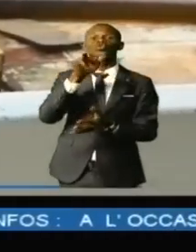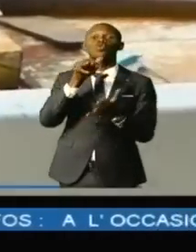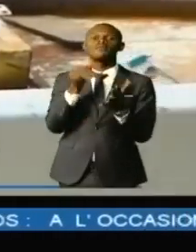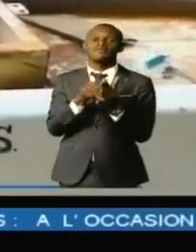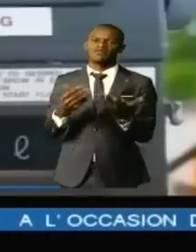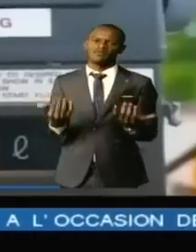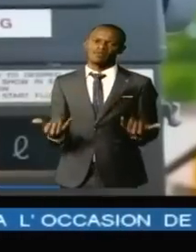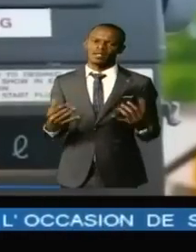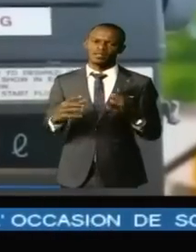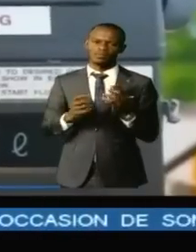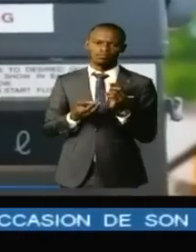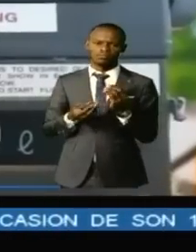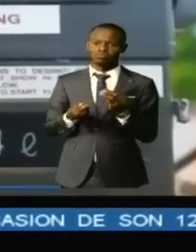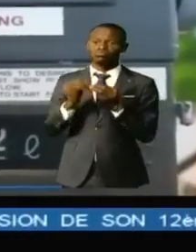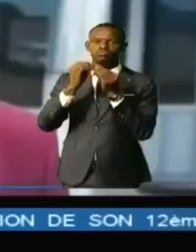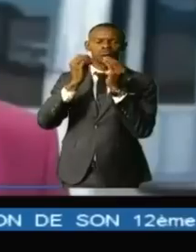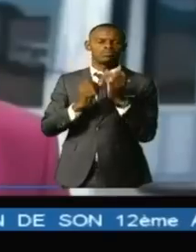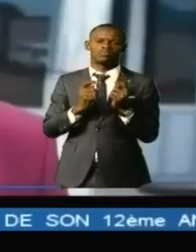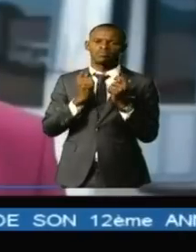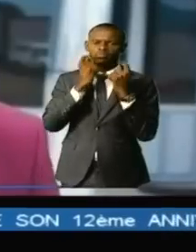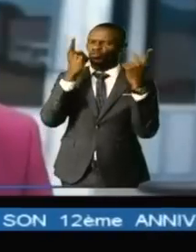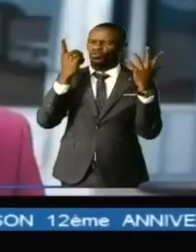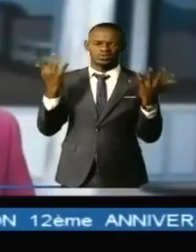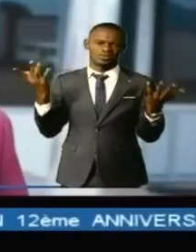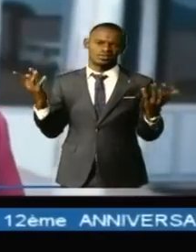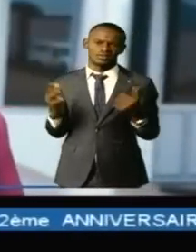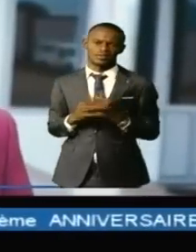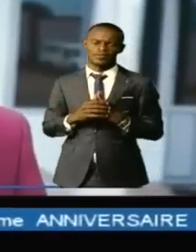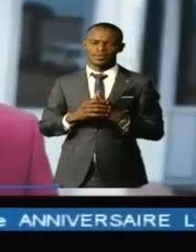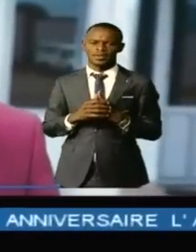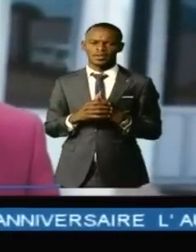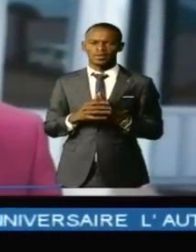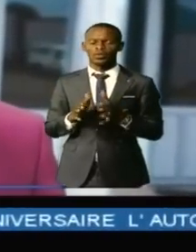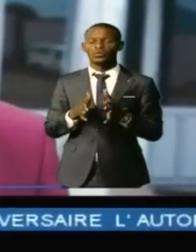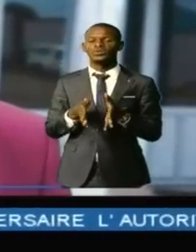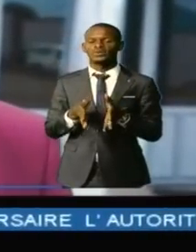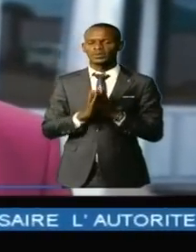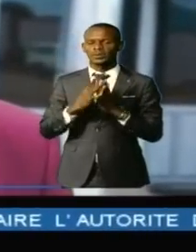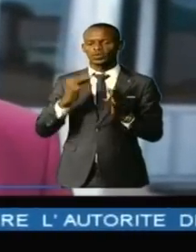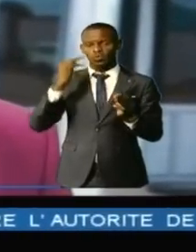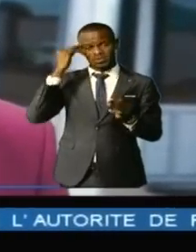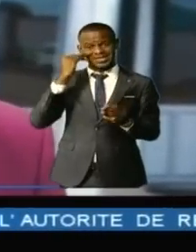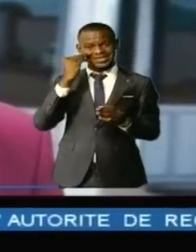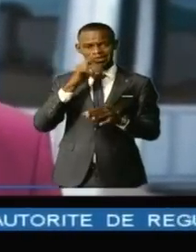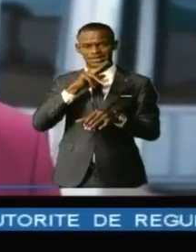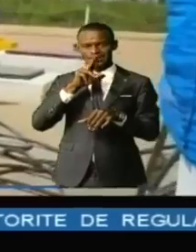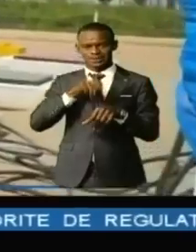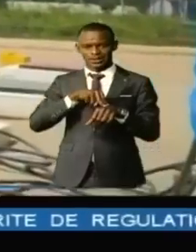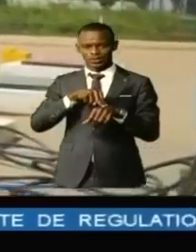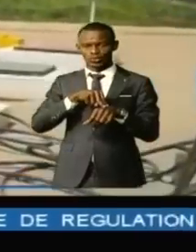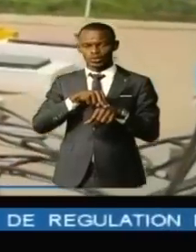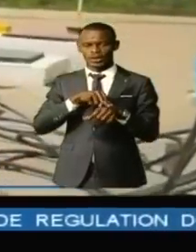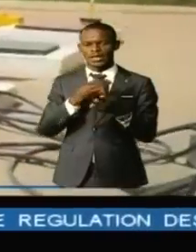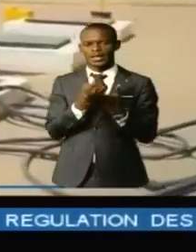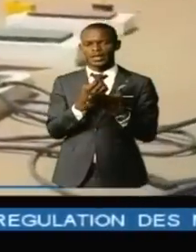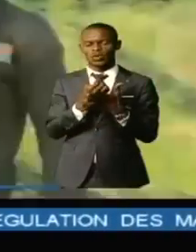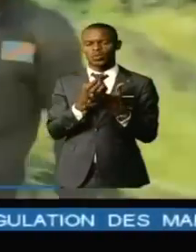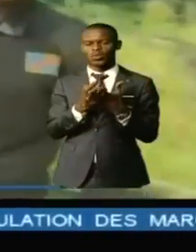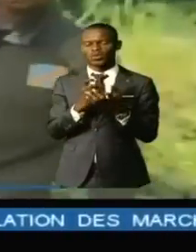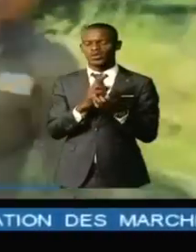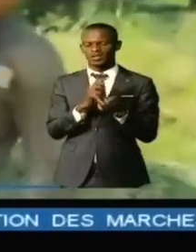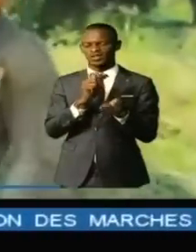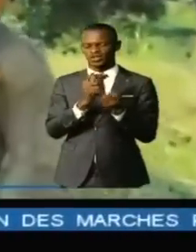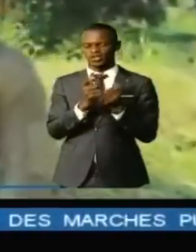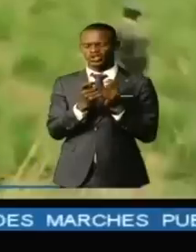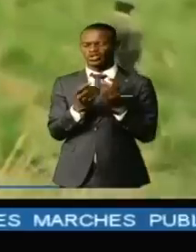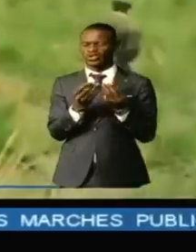essence, 1 040 $ gasoil. Je sollicite au ministre national de l'économie de revoir les structures de prix. Pour